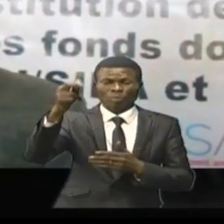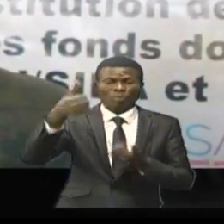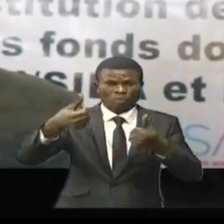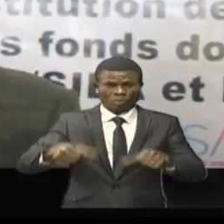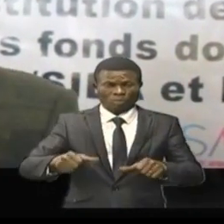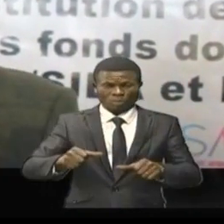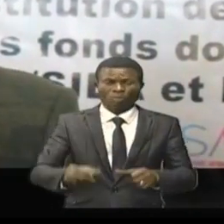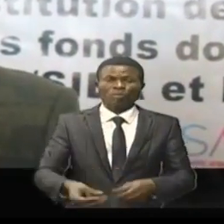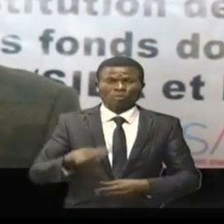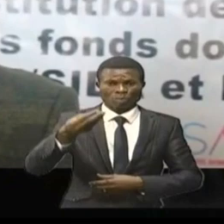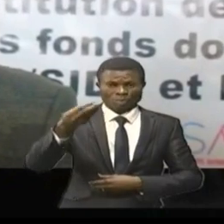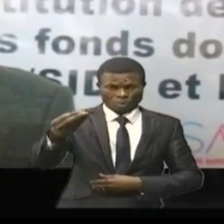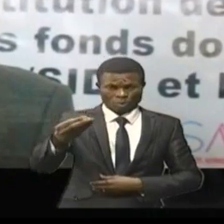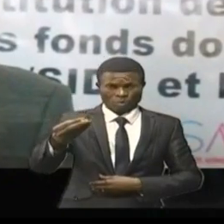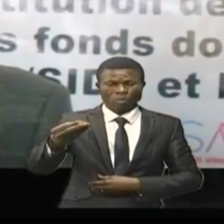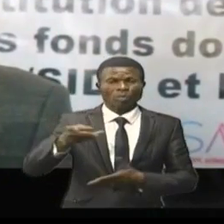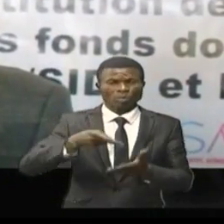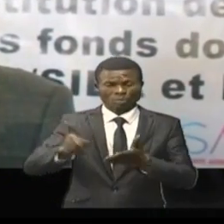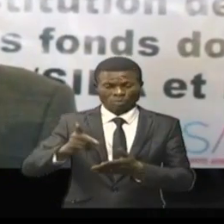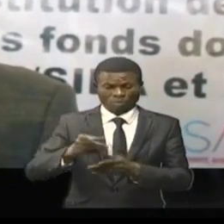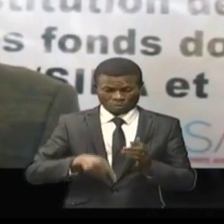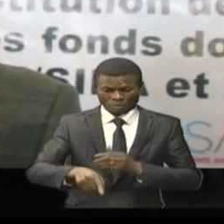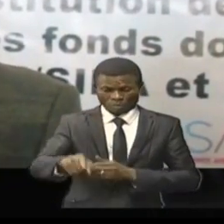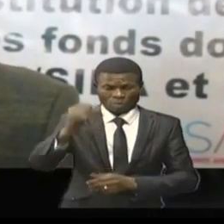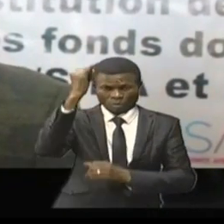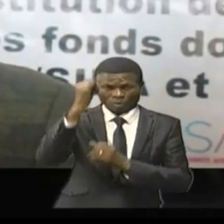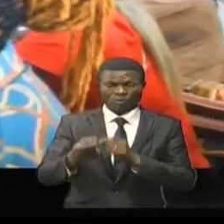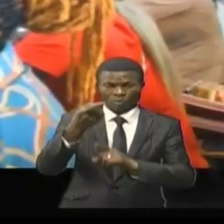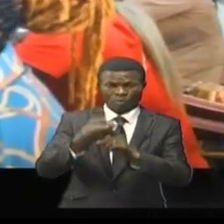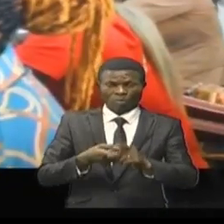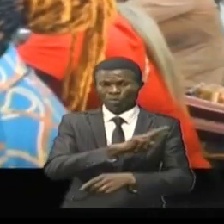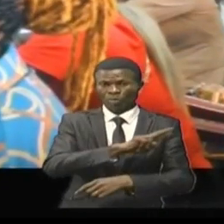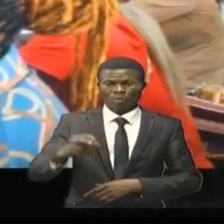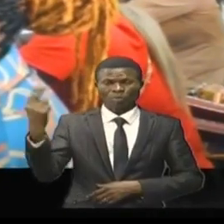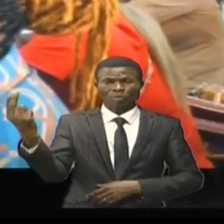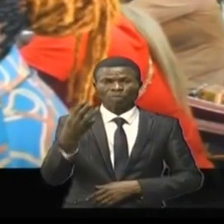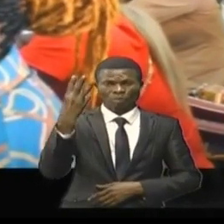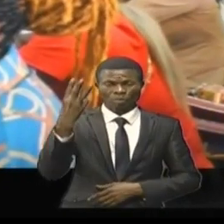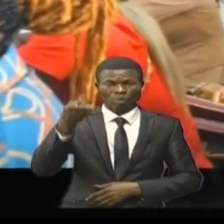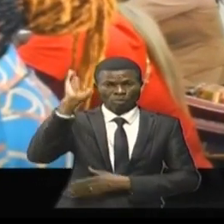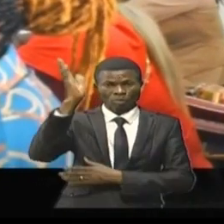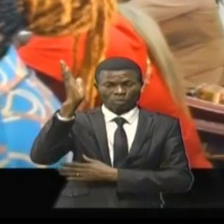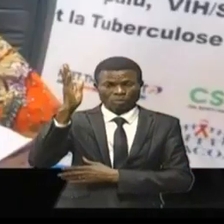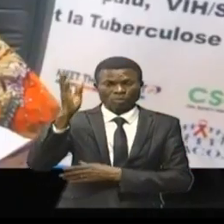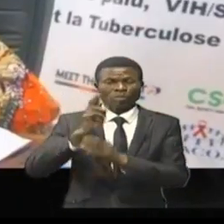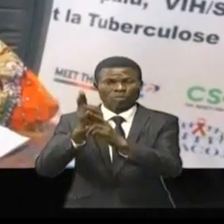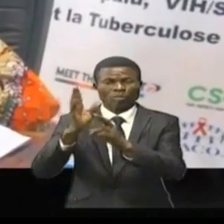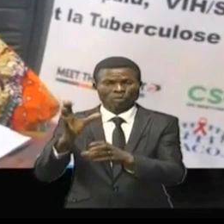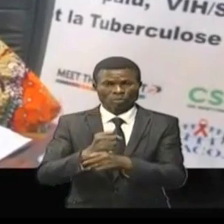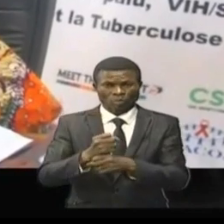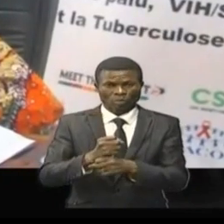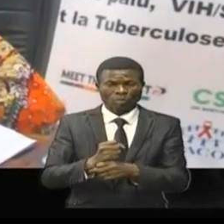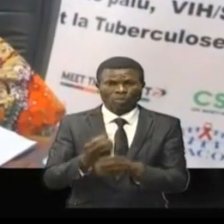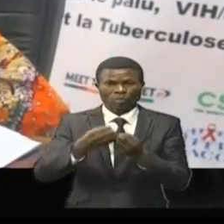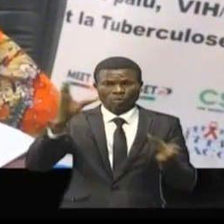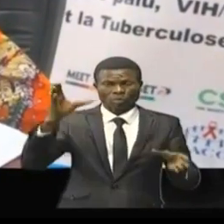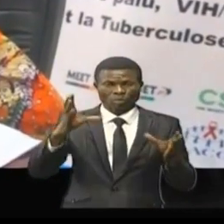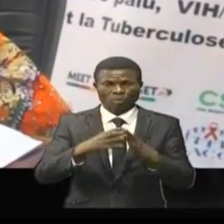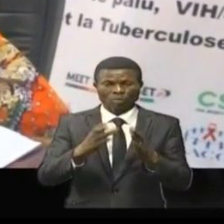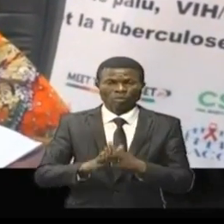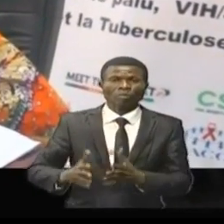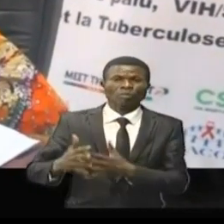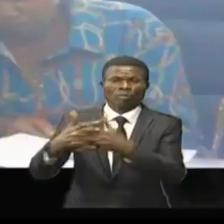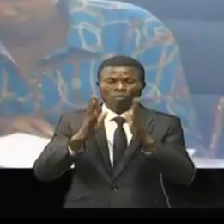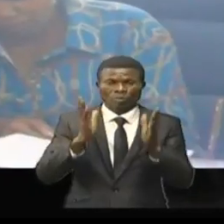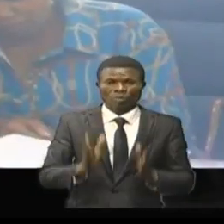aussi payés d'ici fin 2023. Cette conférence de reconstitution des ressources avec les États-Unis